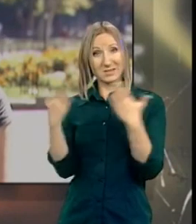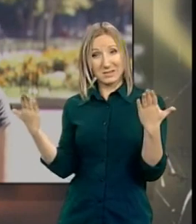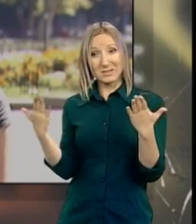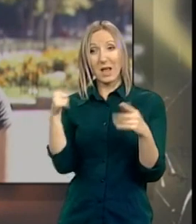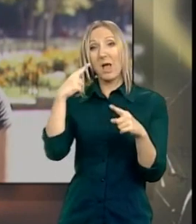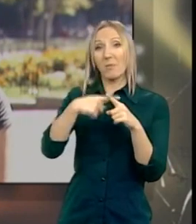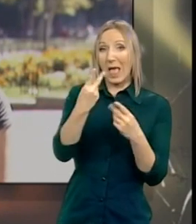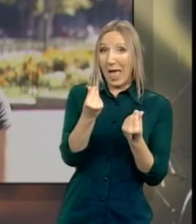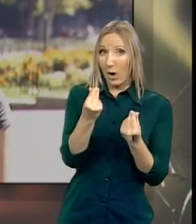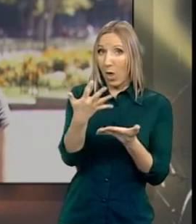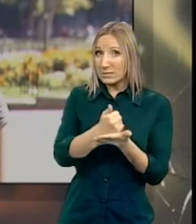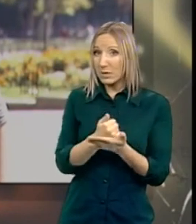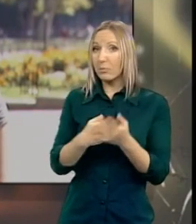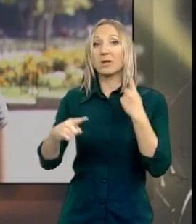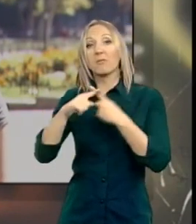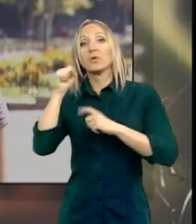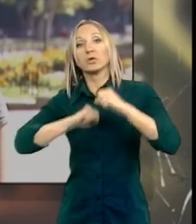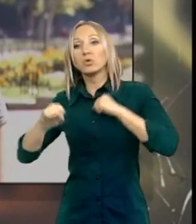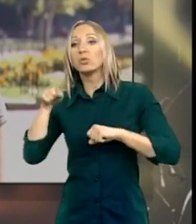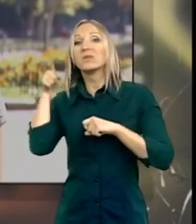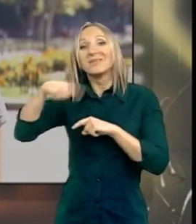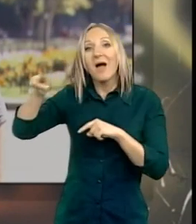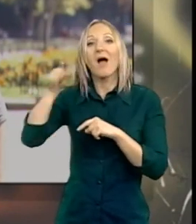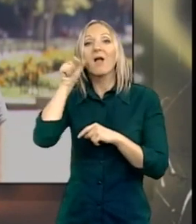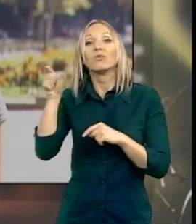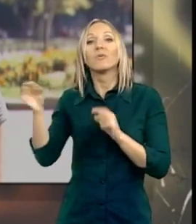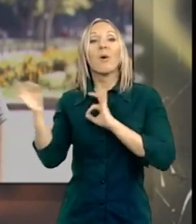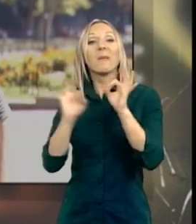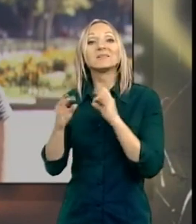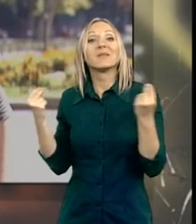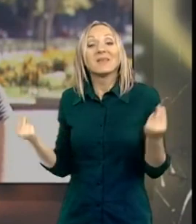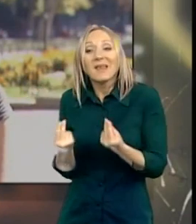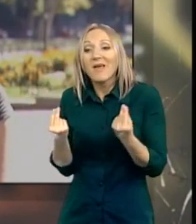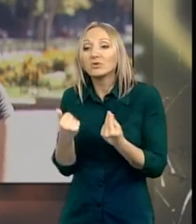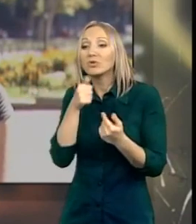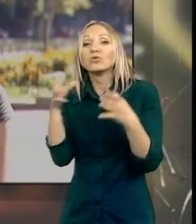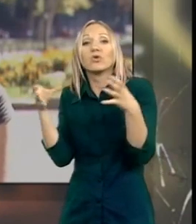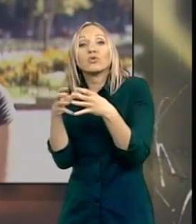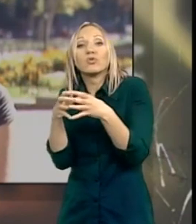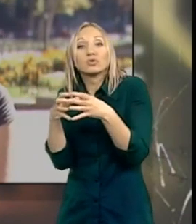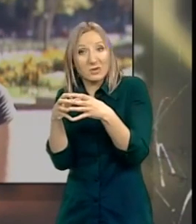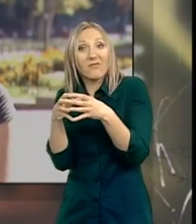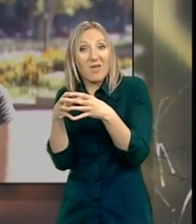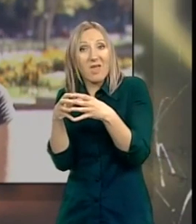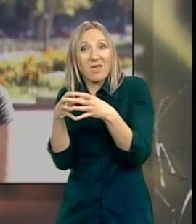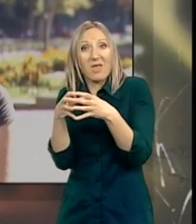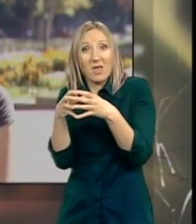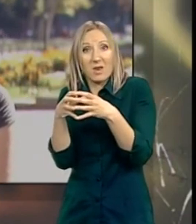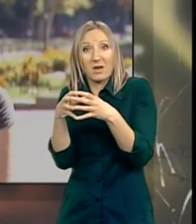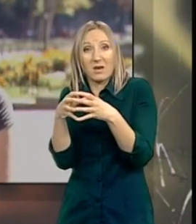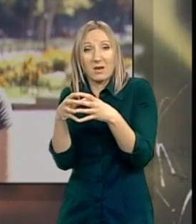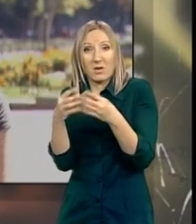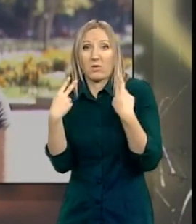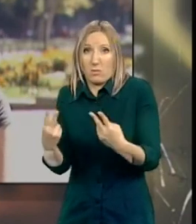ekonomskog dobitka za njih trudi da im obezbedi nešto što je, čini mi se, neki društveni faktor što je njima često mnogo,